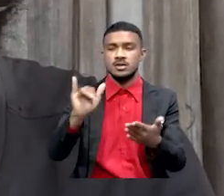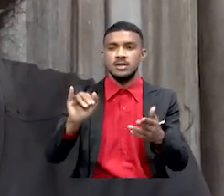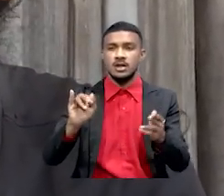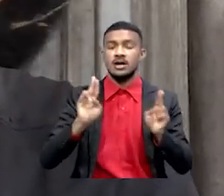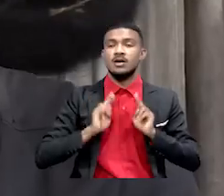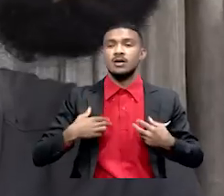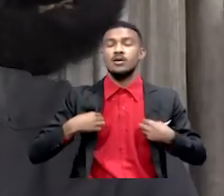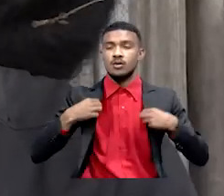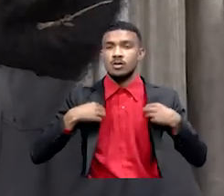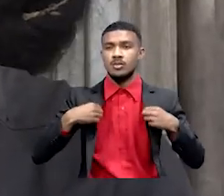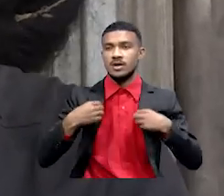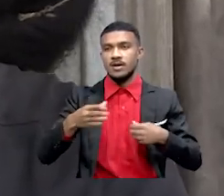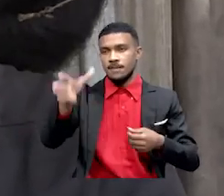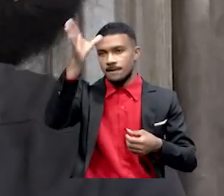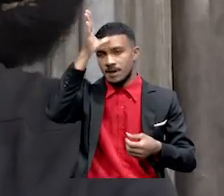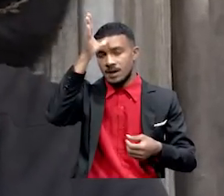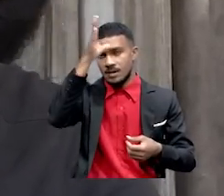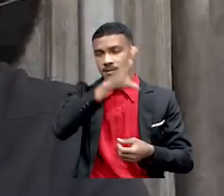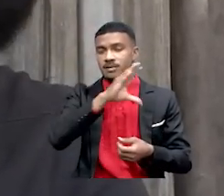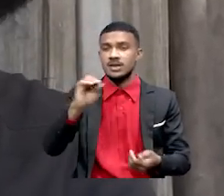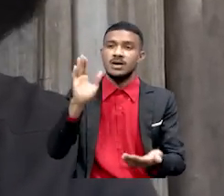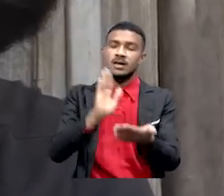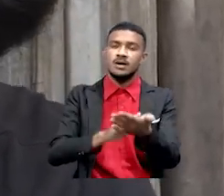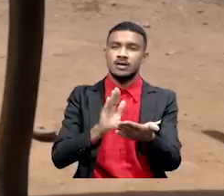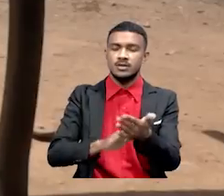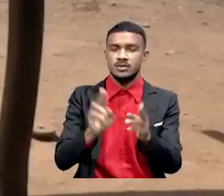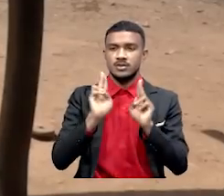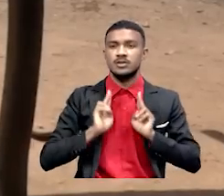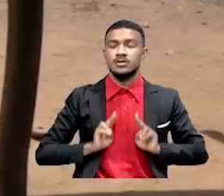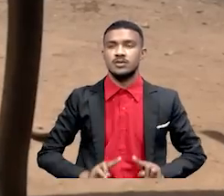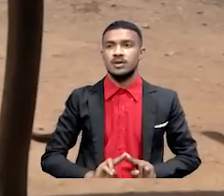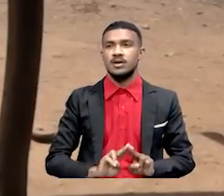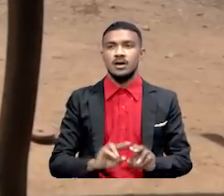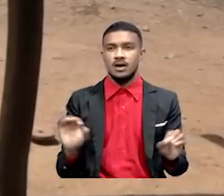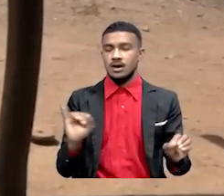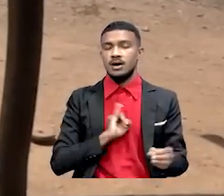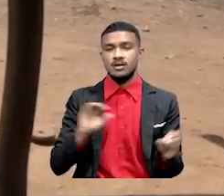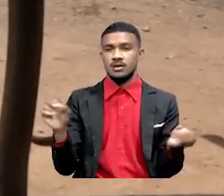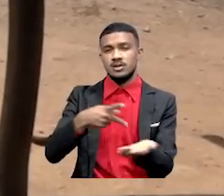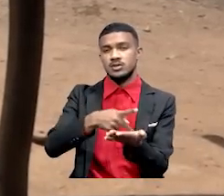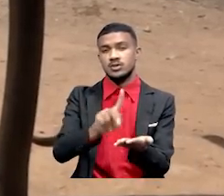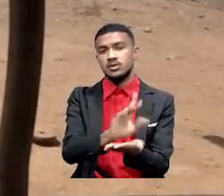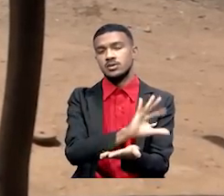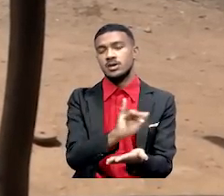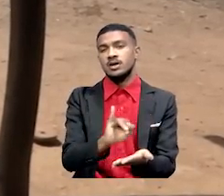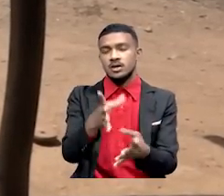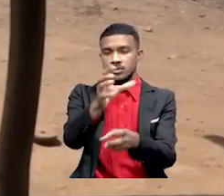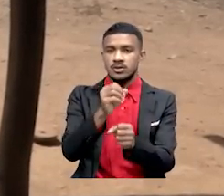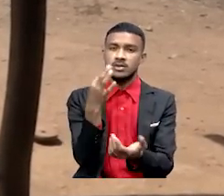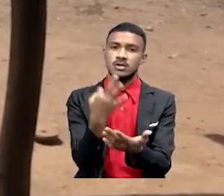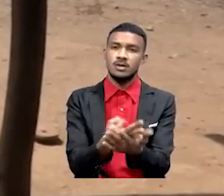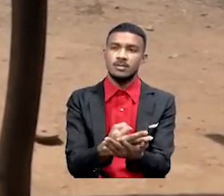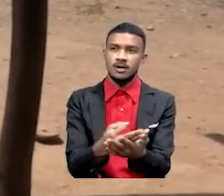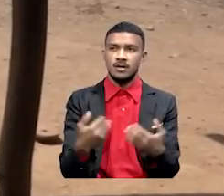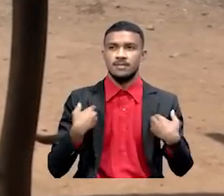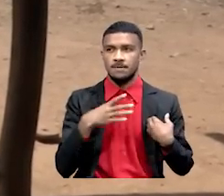apa iskotu to agora ne ropa iskola sira husu mai misa ola so saida to agora. Simosan mai han he modet. Asa mak hola